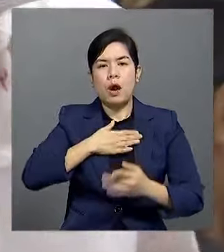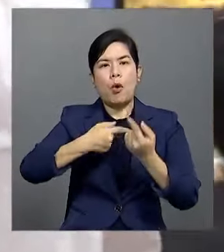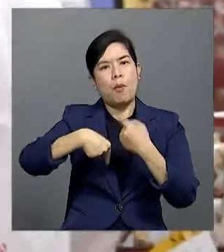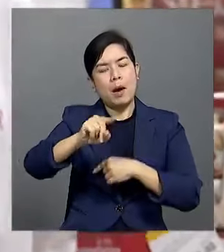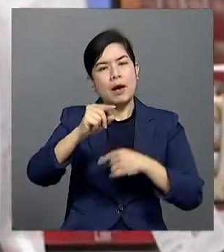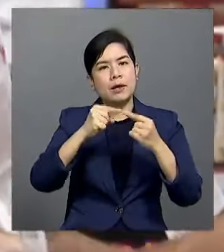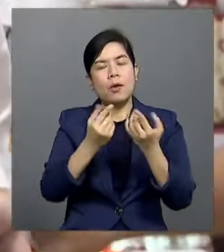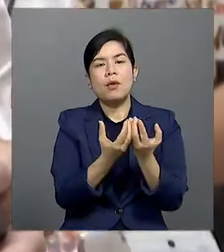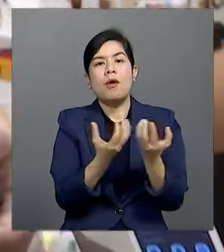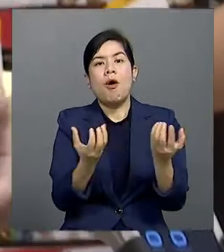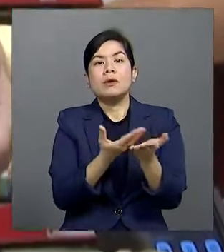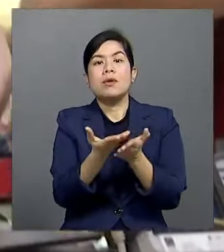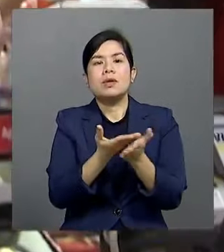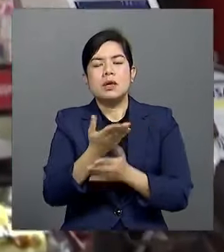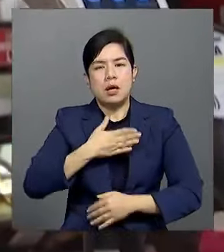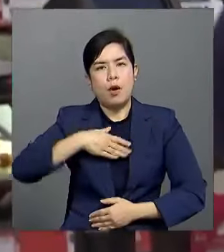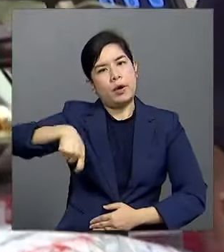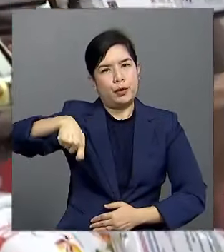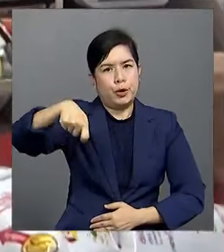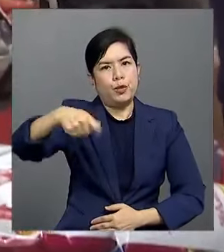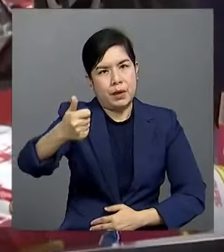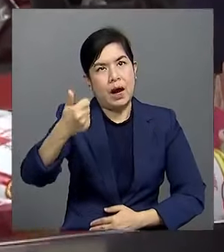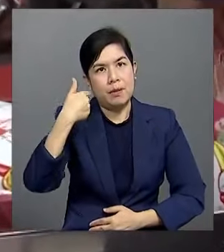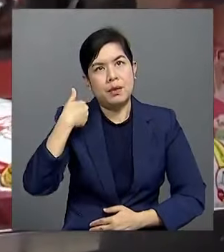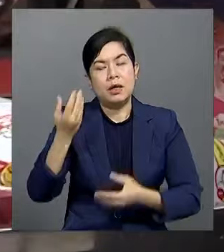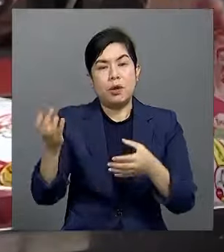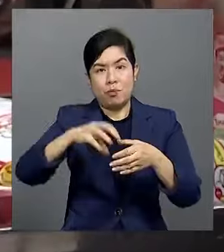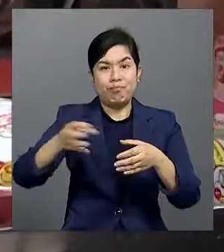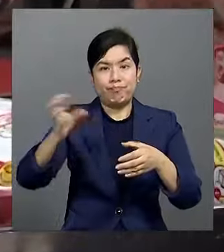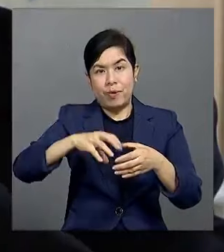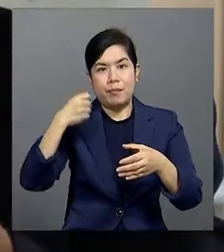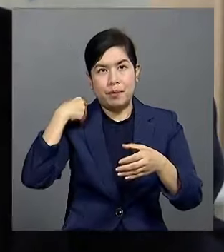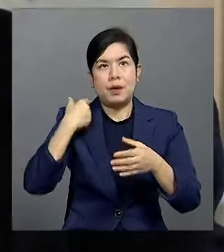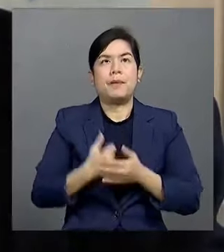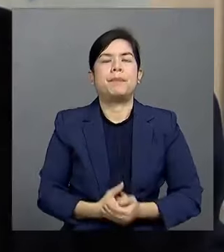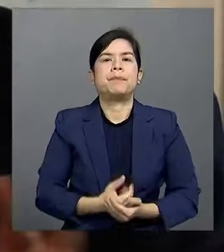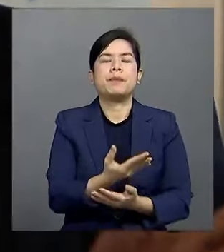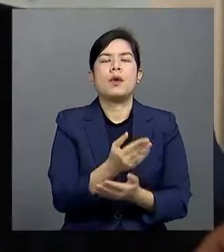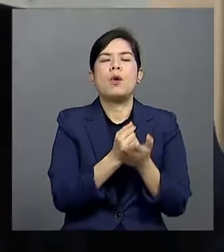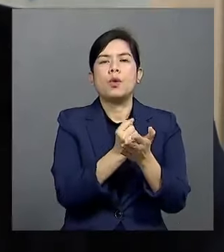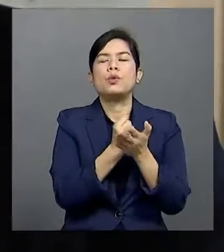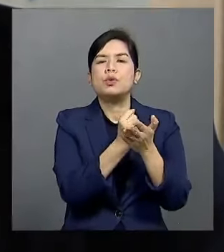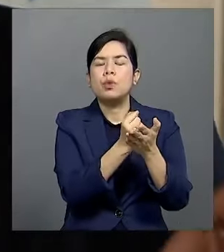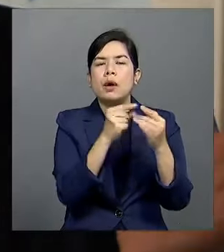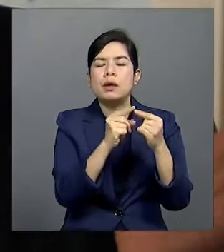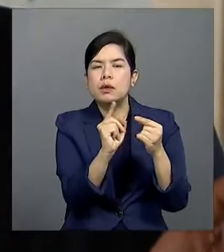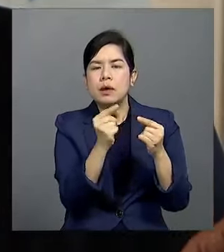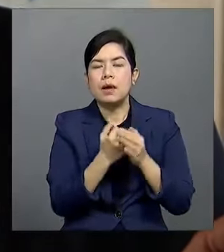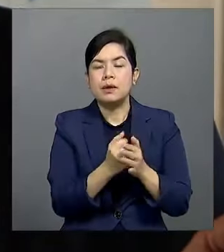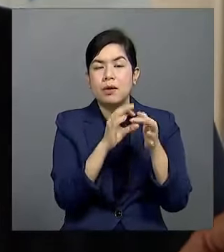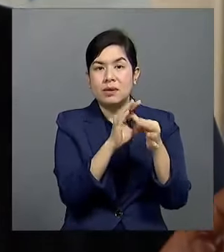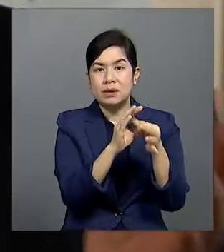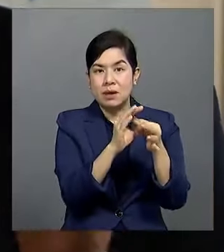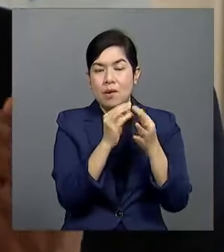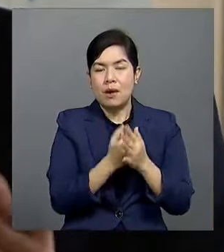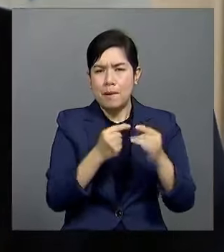ไรที่ใช้ไม่ได้เป็นเศษพลาสติกก็ทิ้งไปในถังวนถุงก็สามารถที่จะรวบรวมเอาเศษพลาสติกพว